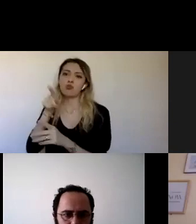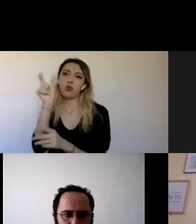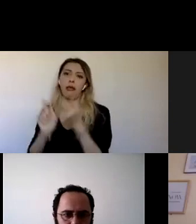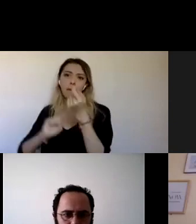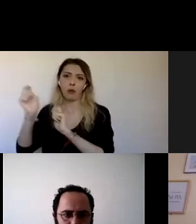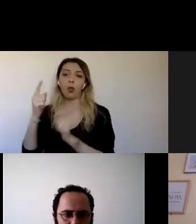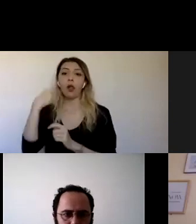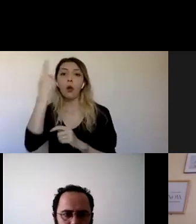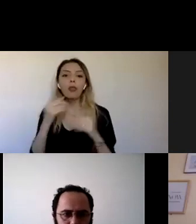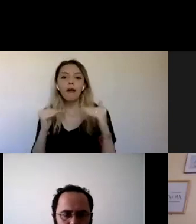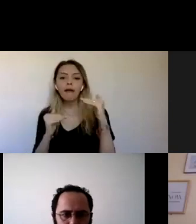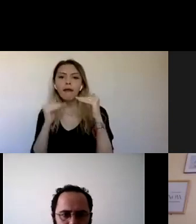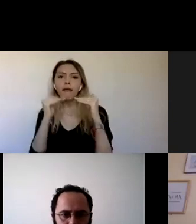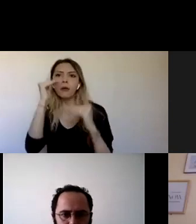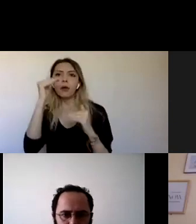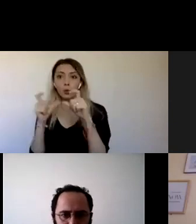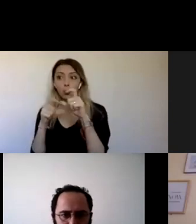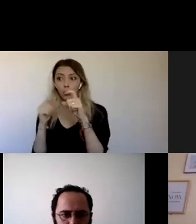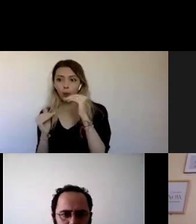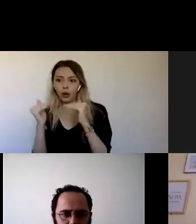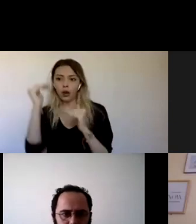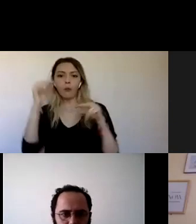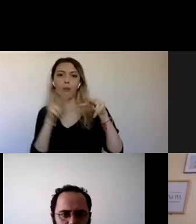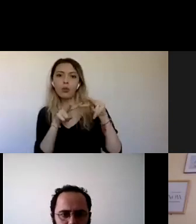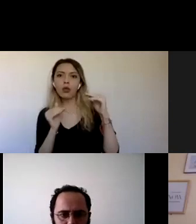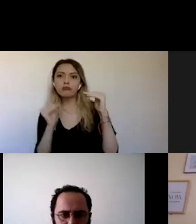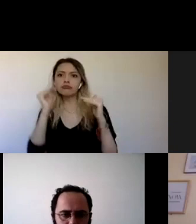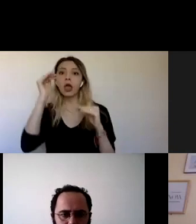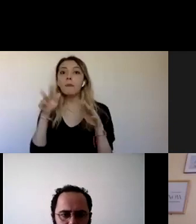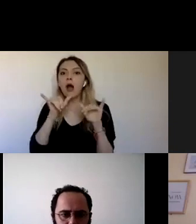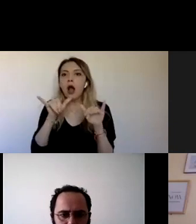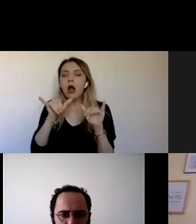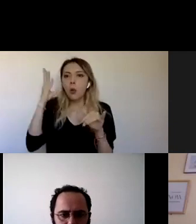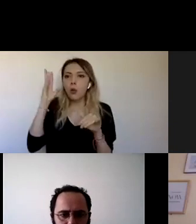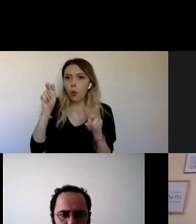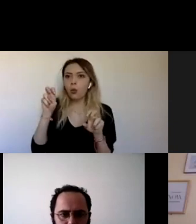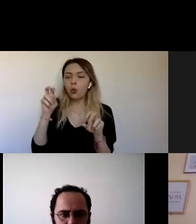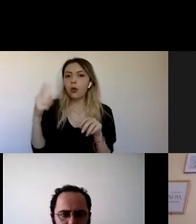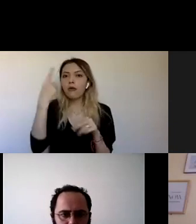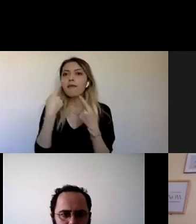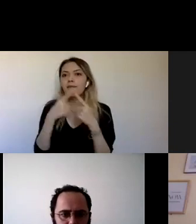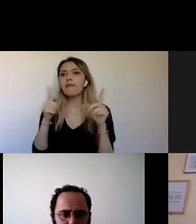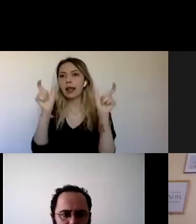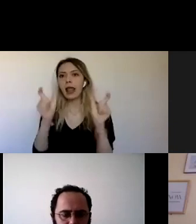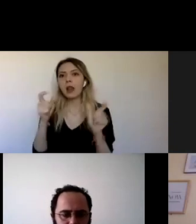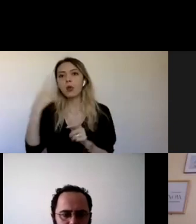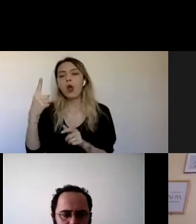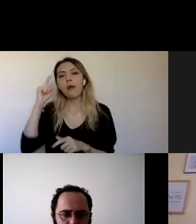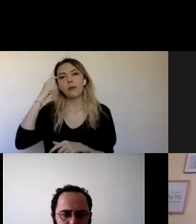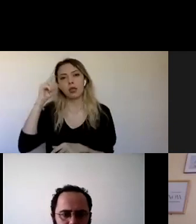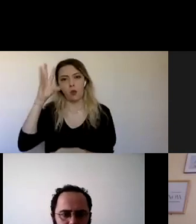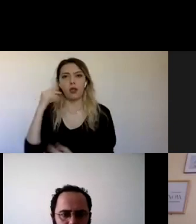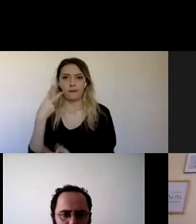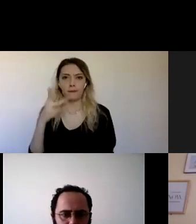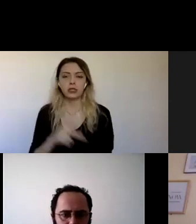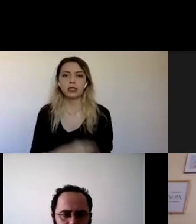Ve bu iki kelimenin ayrıntılı aramalarına bakarsanız hangi şekilde kimler nasıl arıyor vesaire gibi farklı farklı da bize bilgiler veriyor. Yani dolayısıyla